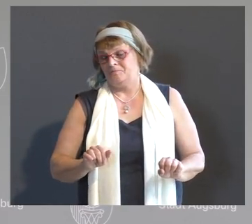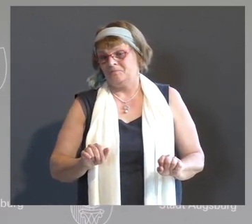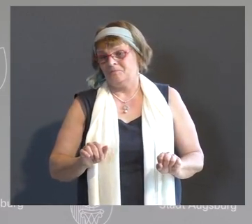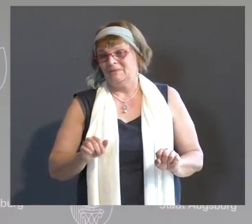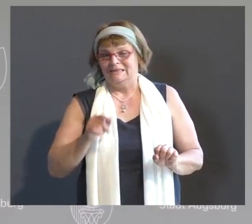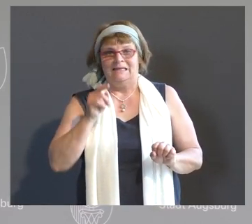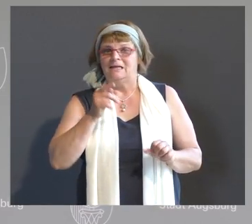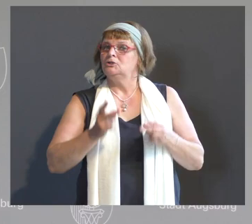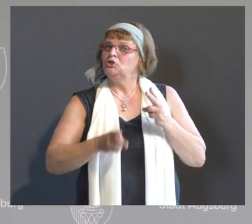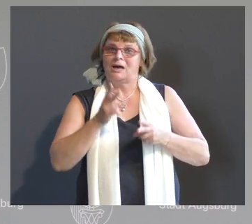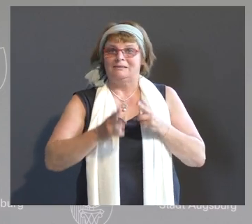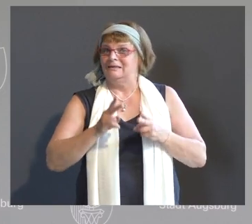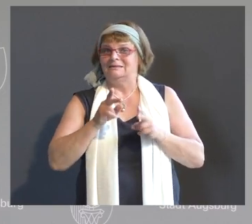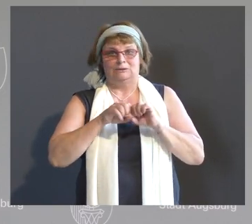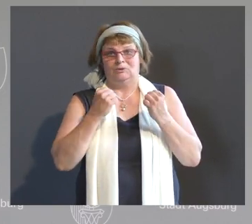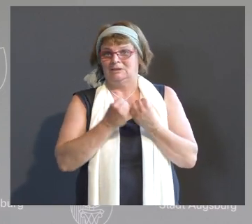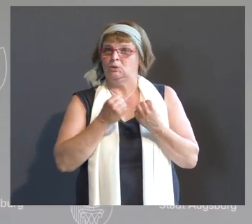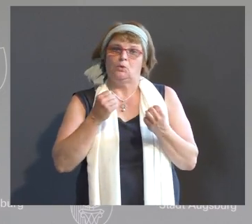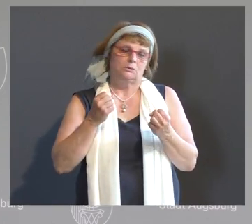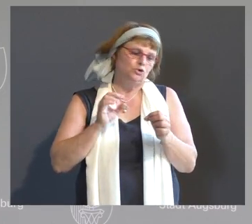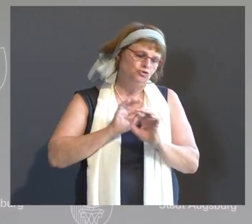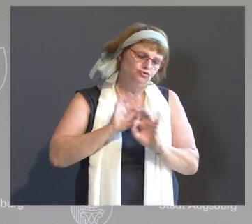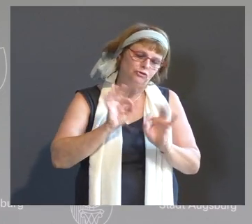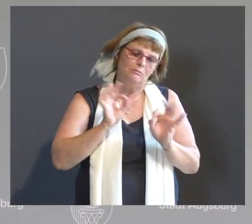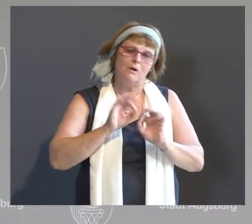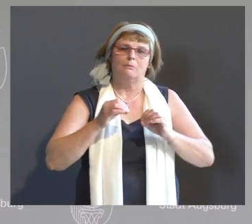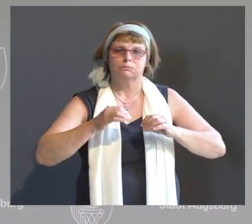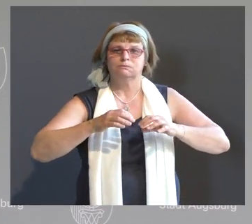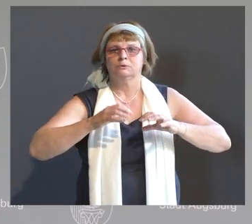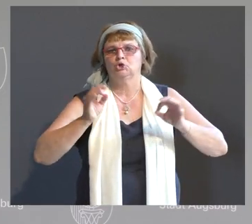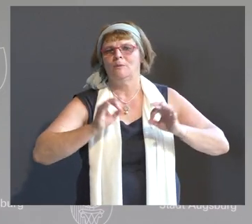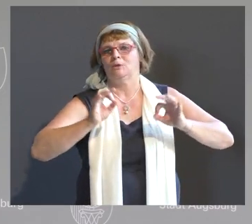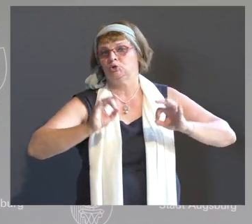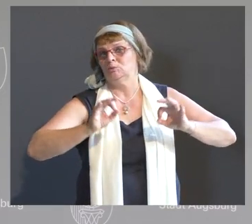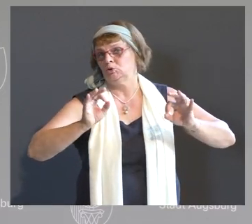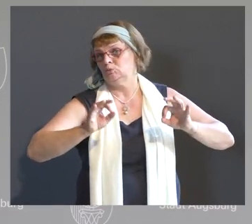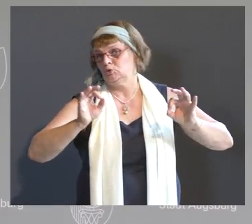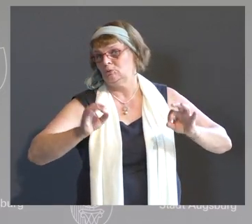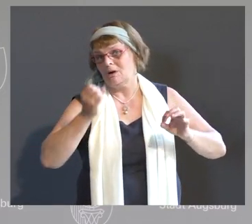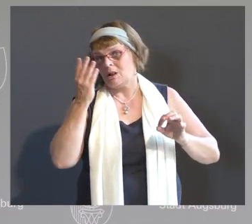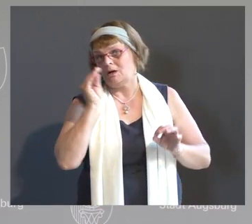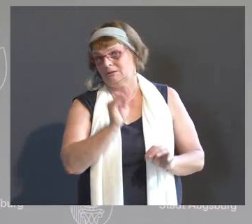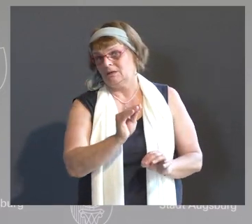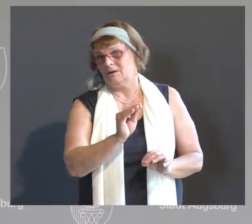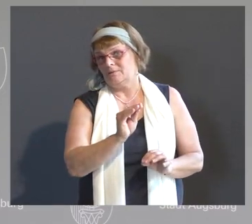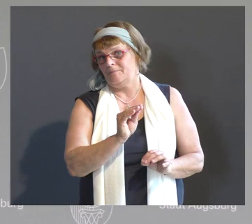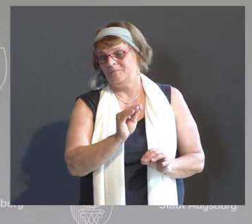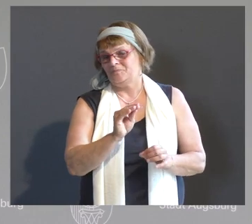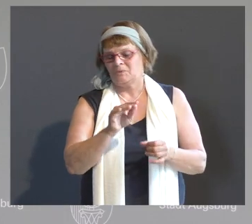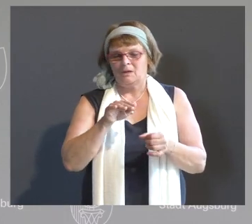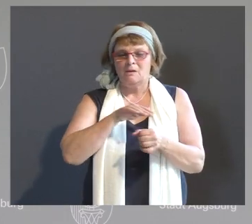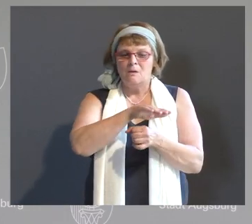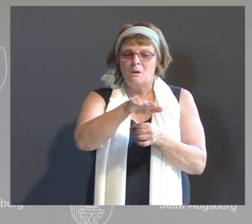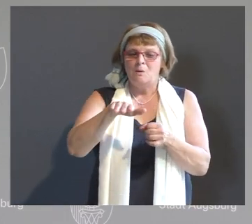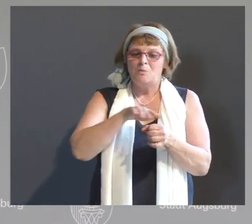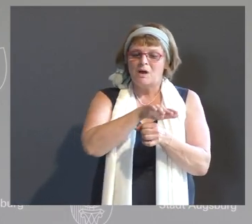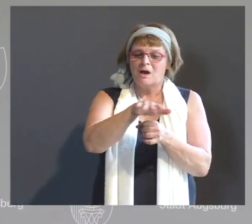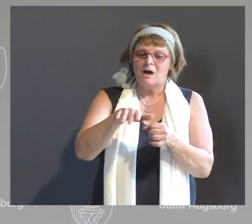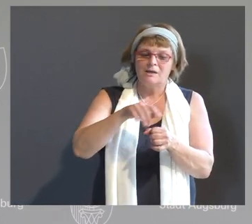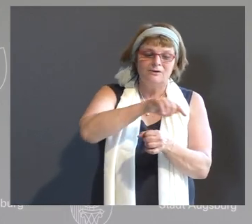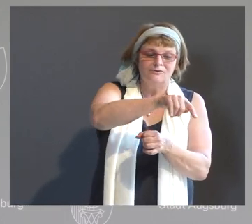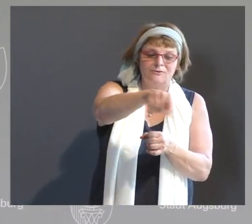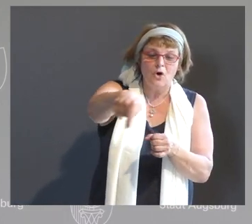gerade nicht der Fall. Es gab Würfe, und das möchte ich mal ganz klar sagen, die nicht nur aus dem Bereich, im vorderen Bereich